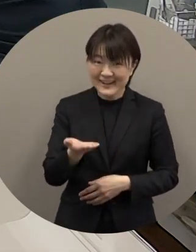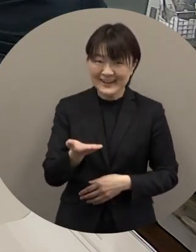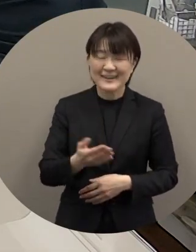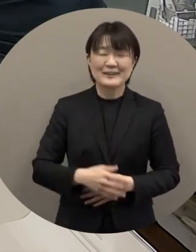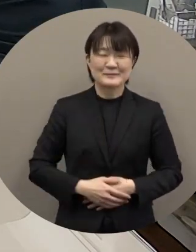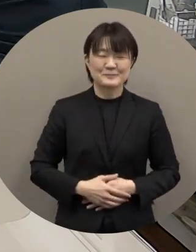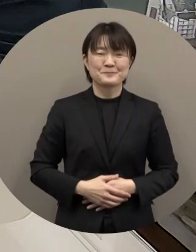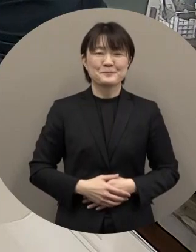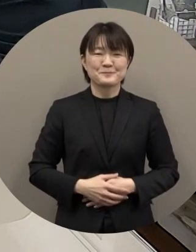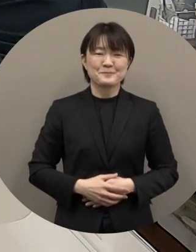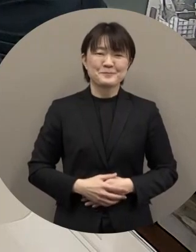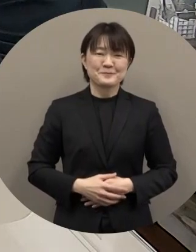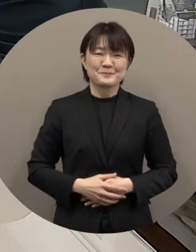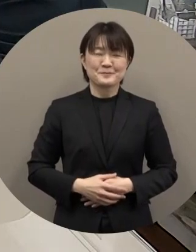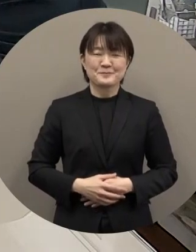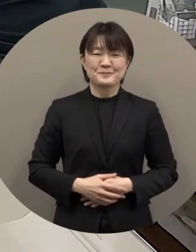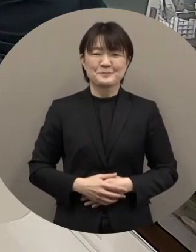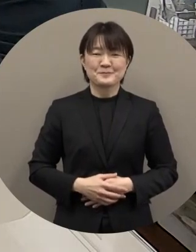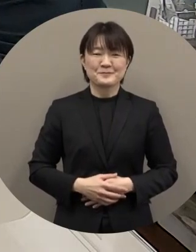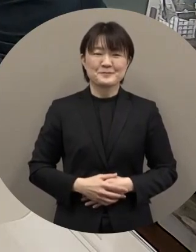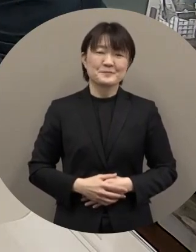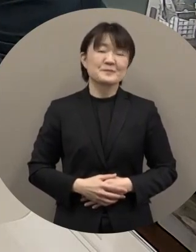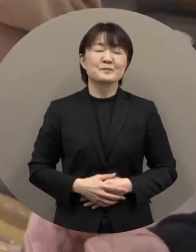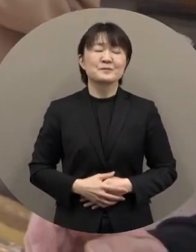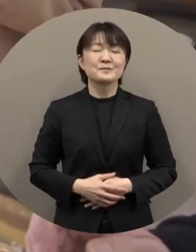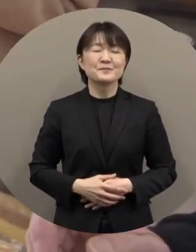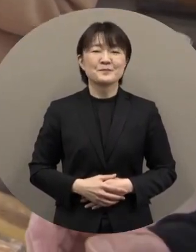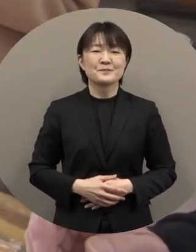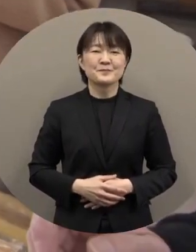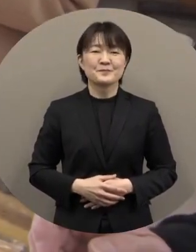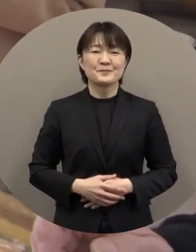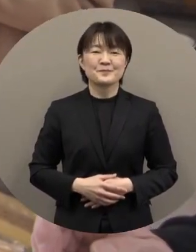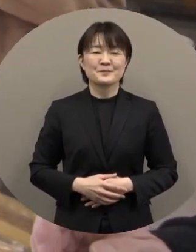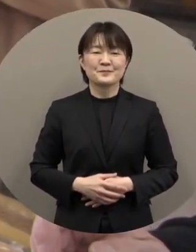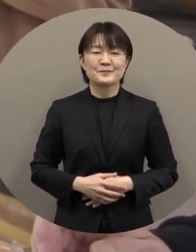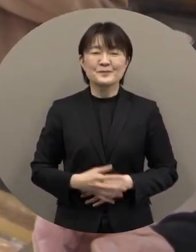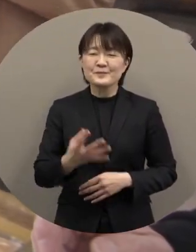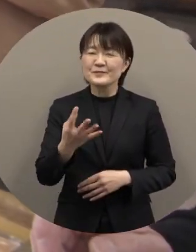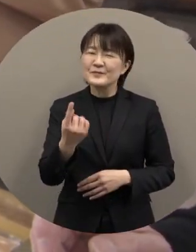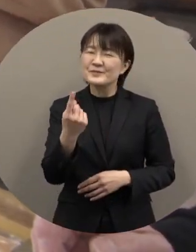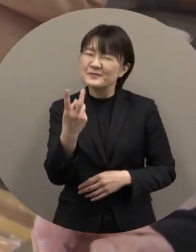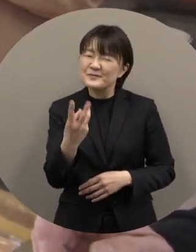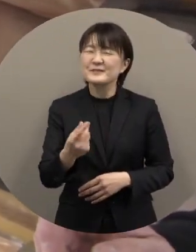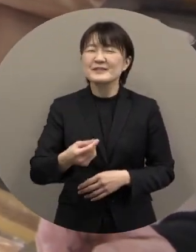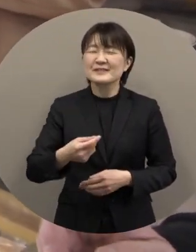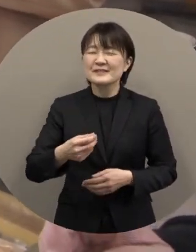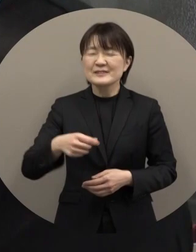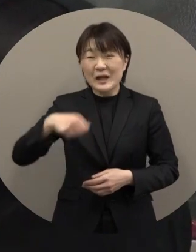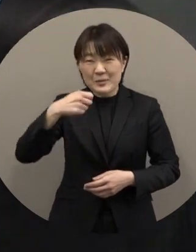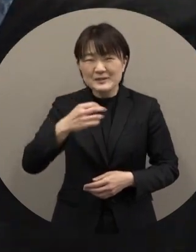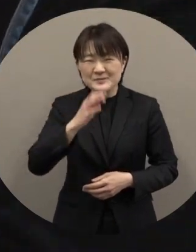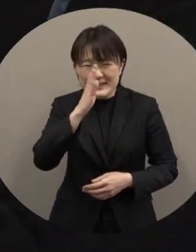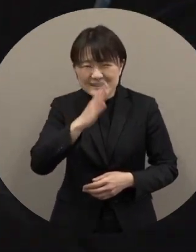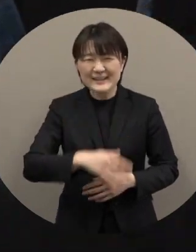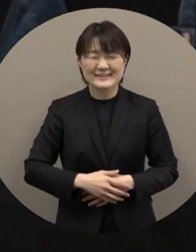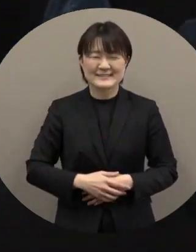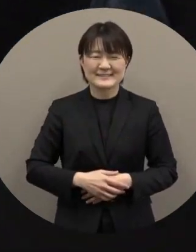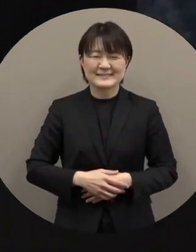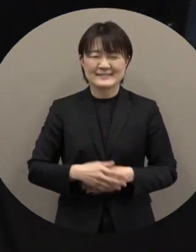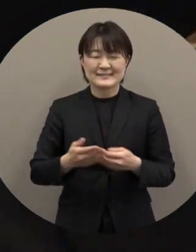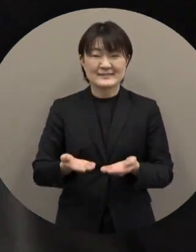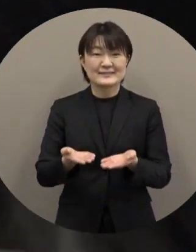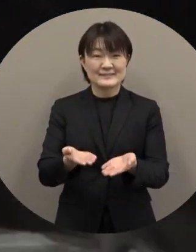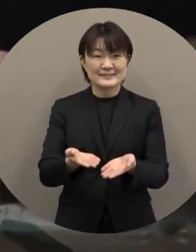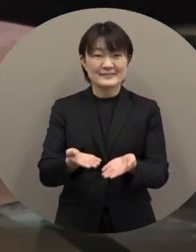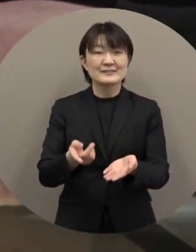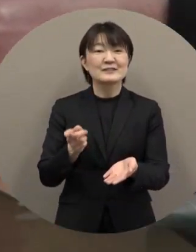ひ。 やった。 食べてみてください。 もう何個も、すいません。 ありがとうございます。 じゃあこちらが